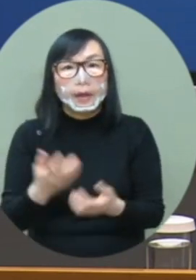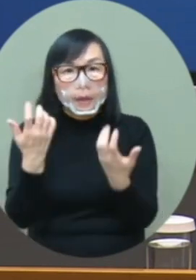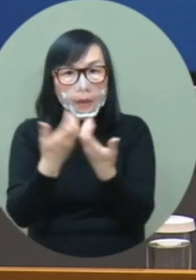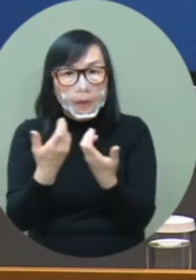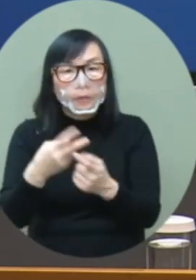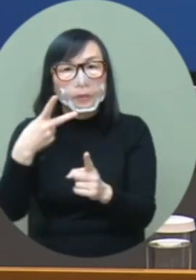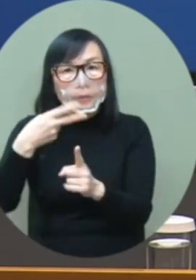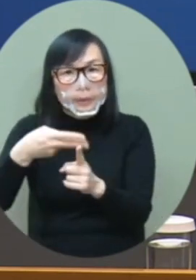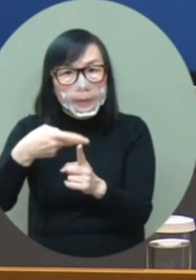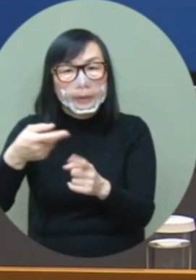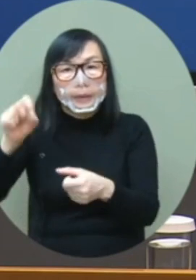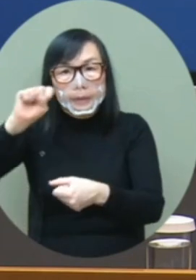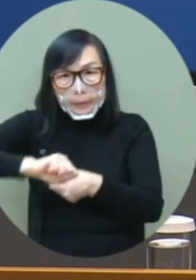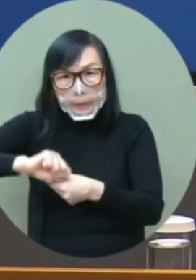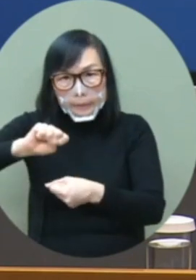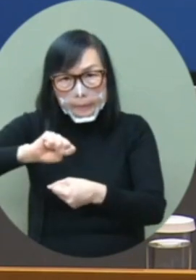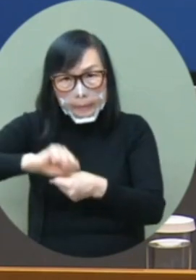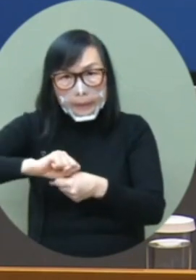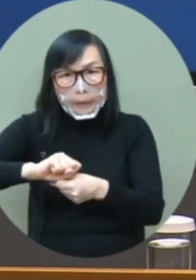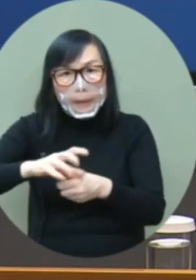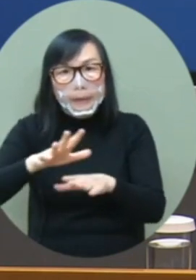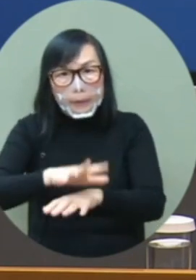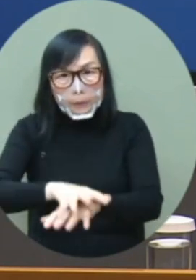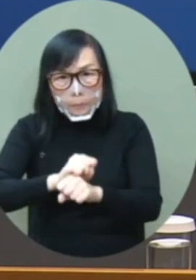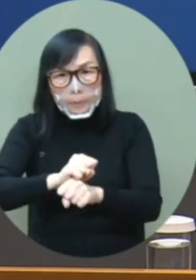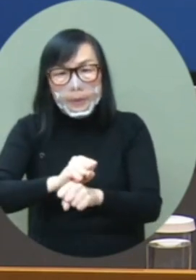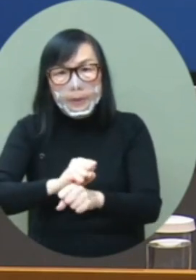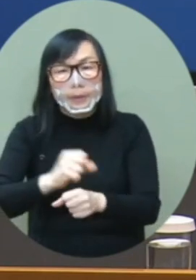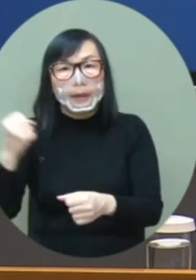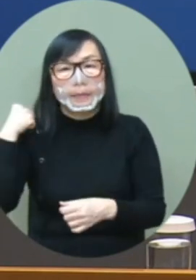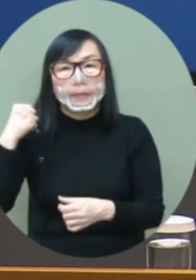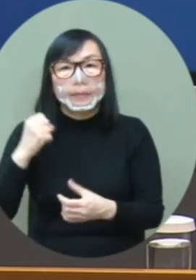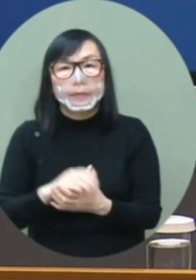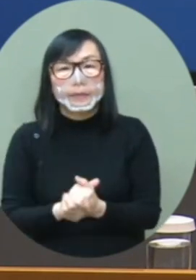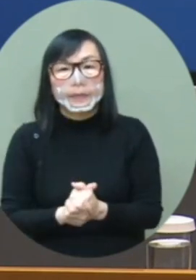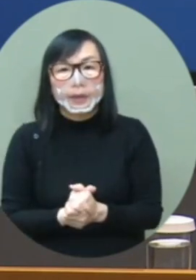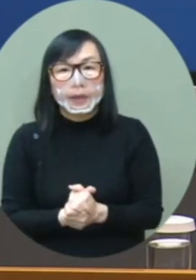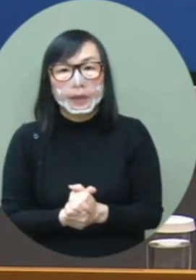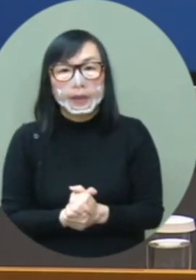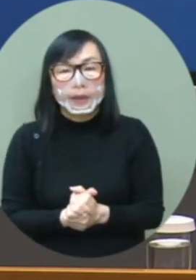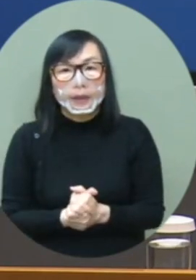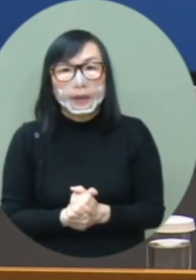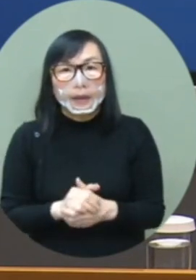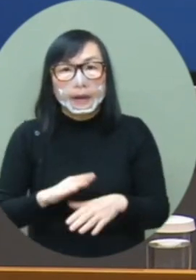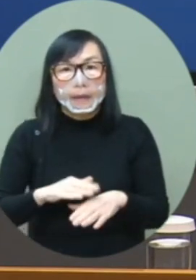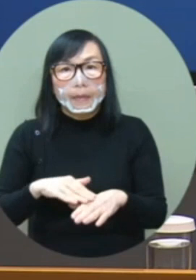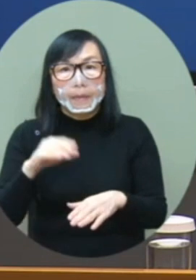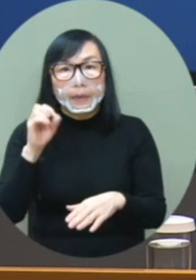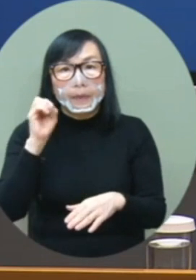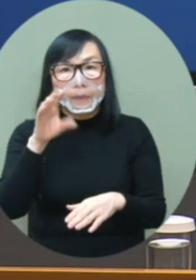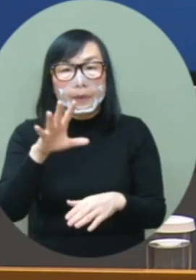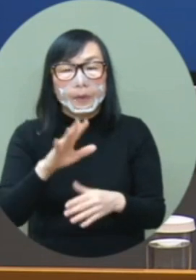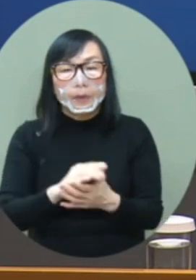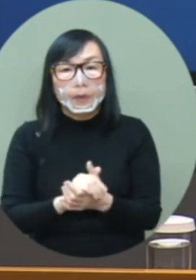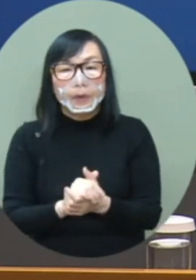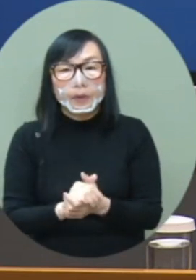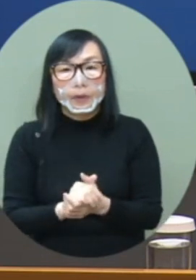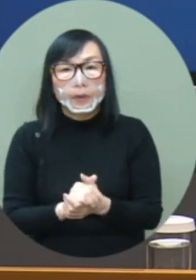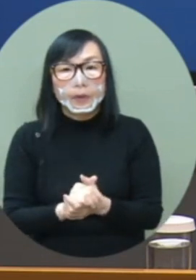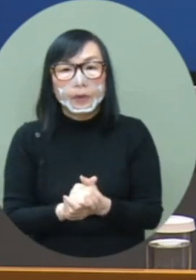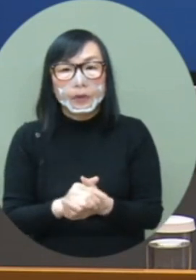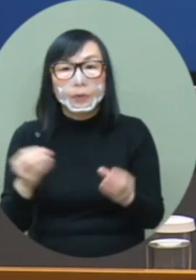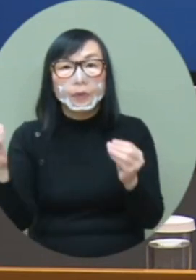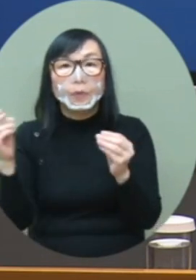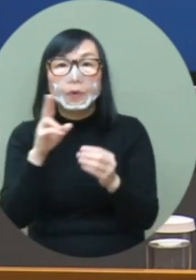質咧，都增加嗰方面喺呢個救治嘅能力嗰度嘅。咁至於頭先問到嗰、那個，如果感染